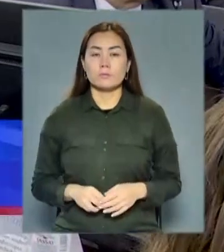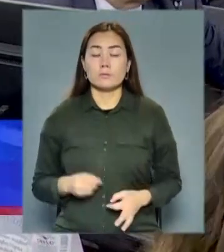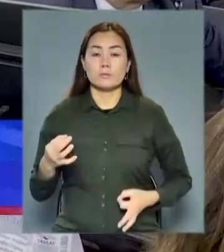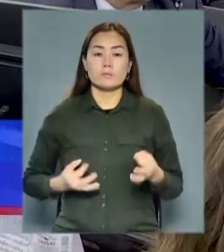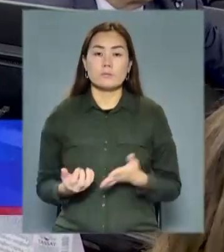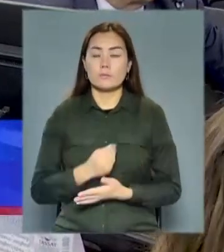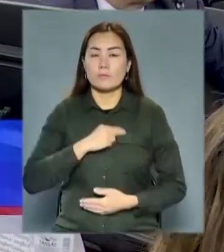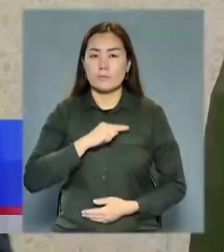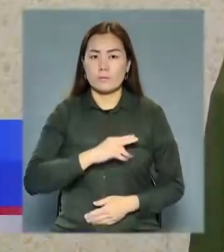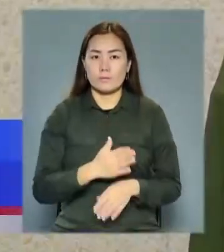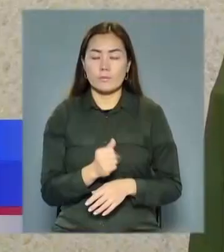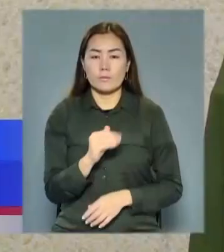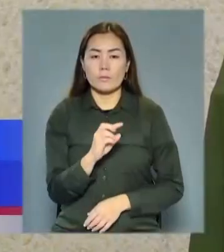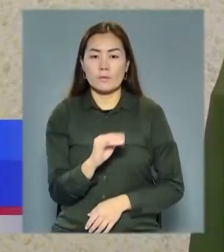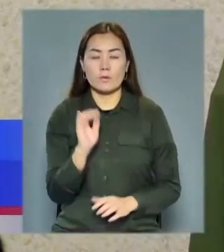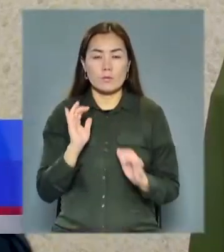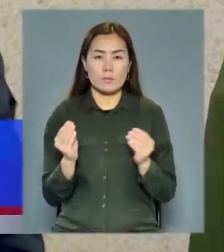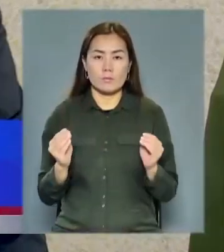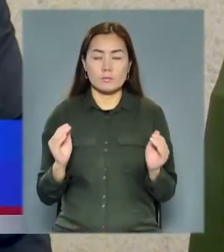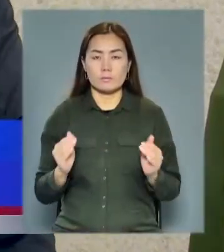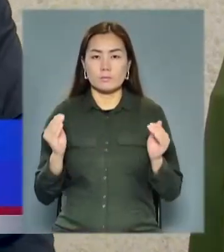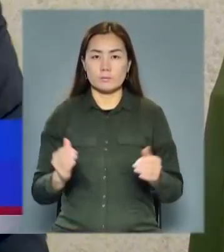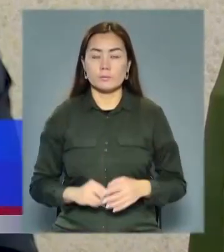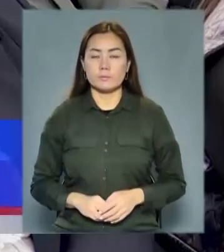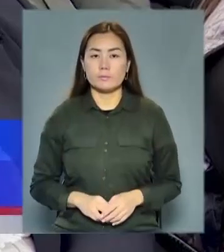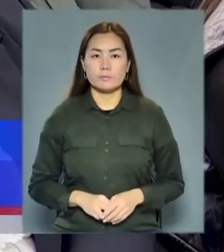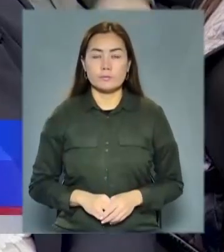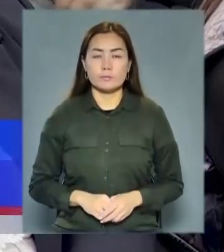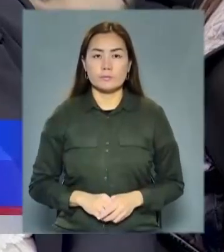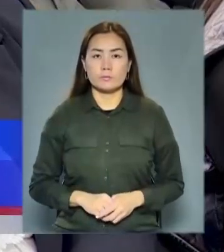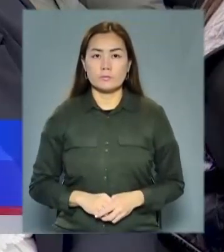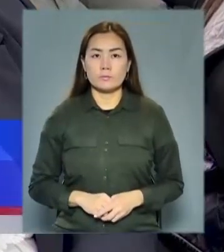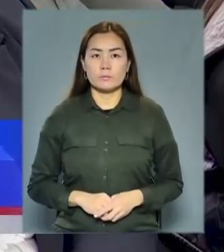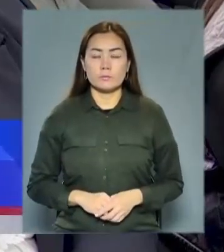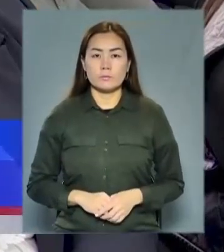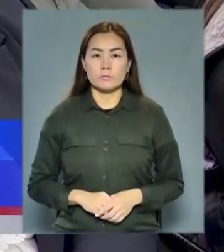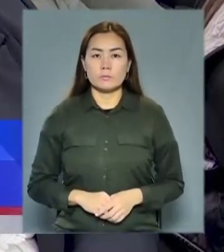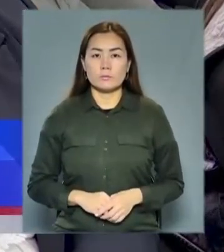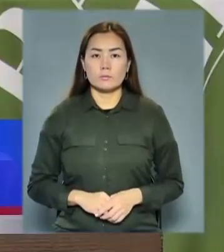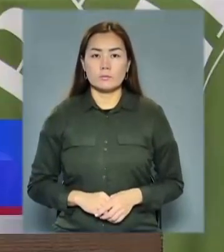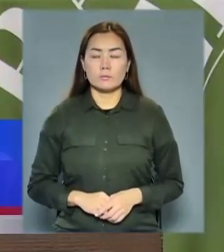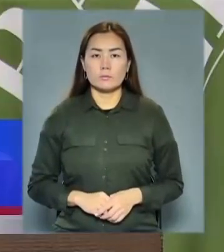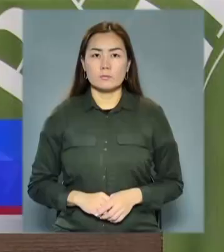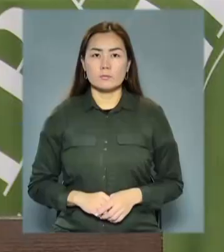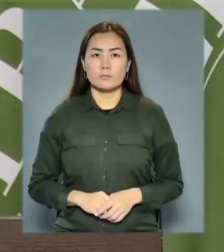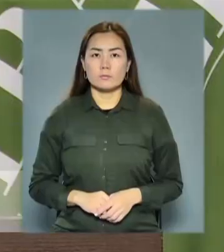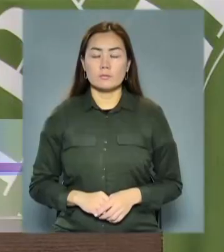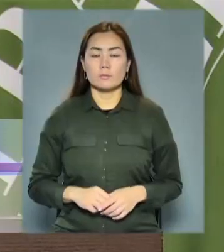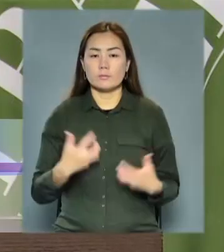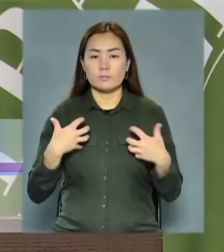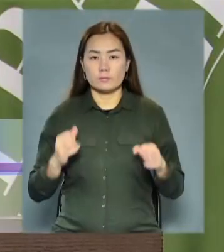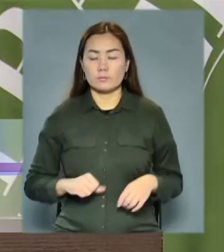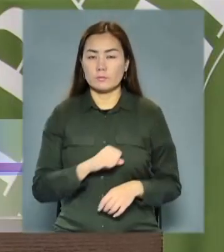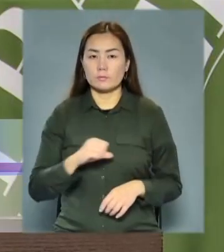билігінде жетістіктерге жетіп, Атырау университетінің абырой беделін арттырып келеді. Өз күшіңізбен, өз күшігеріңіздің